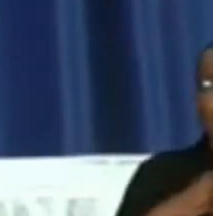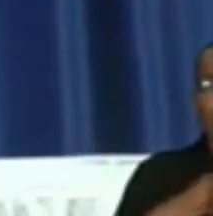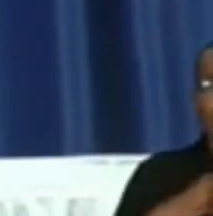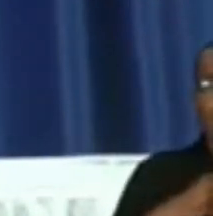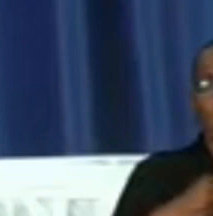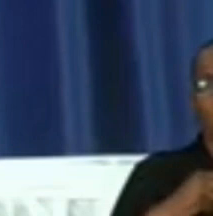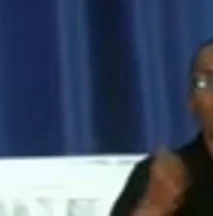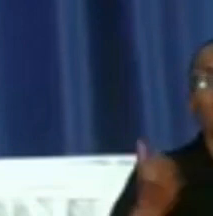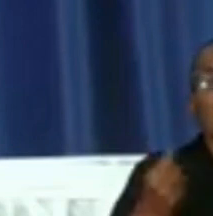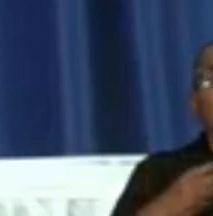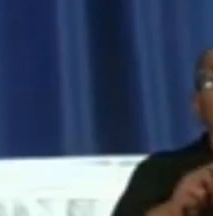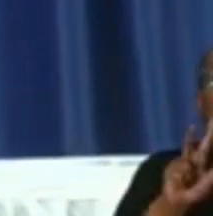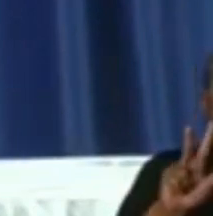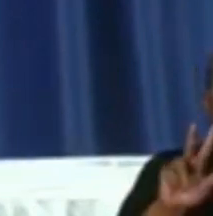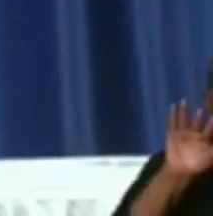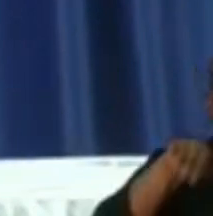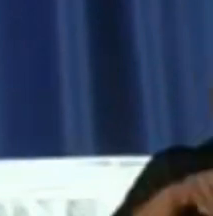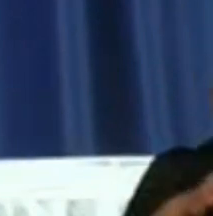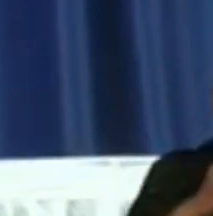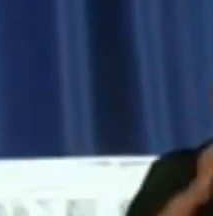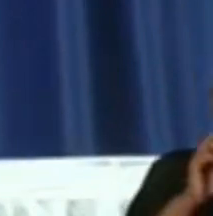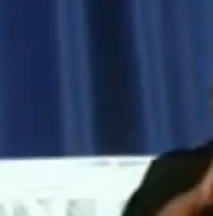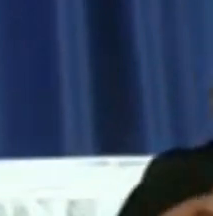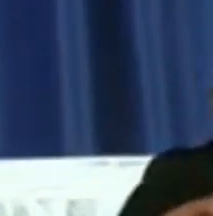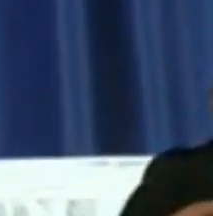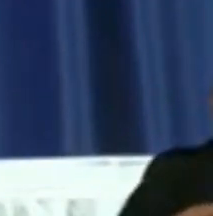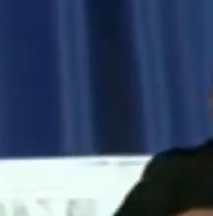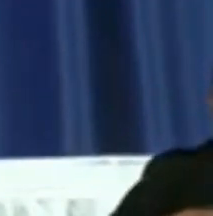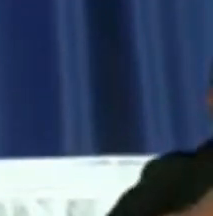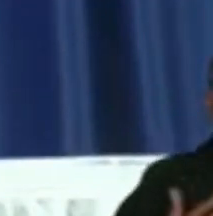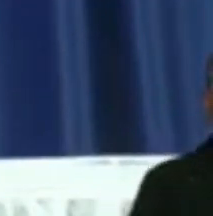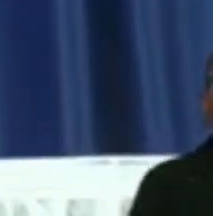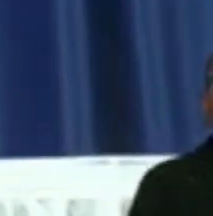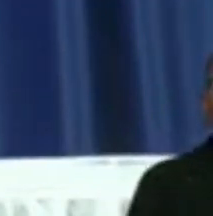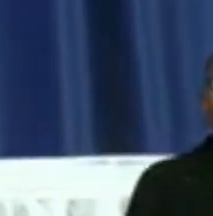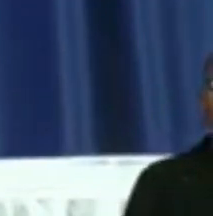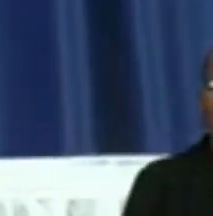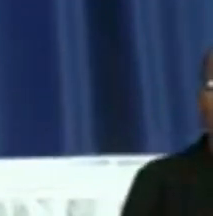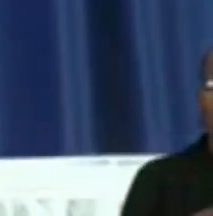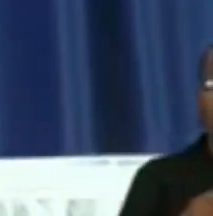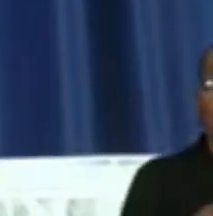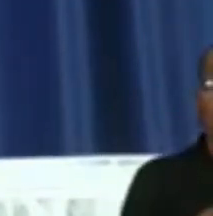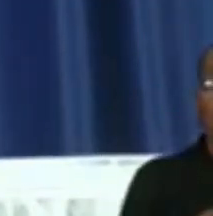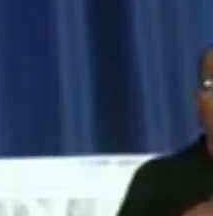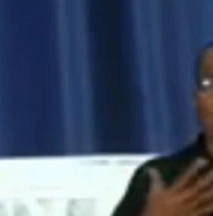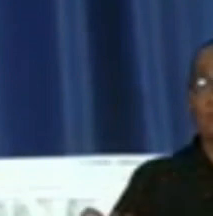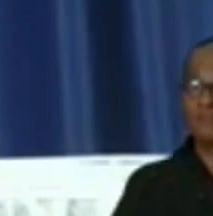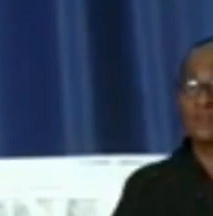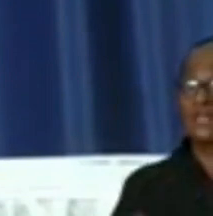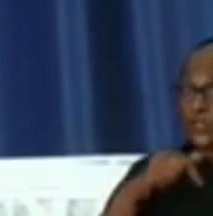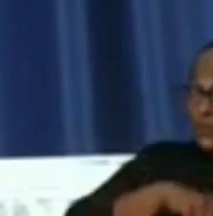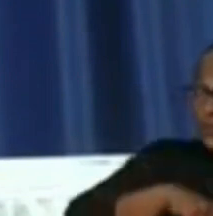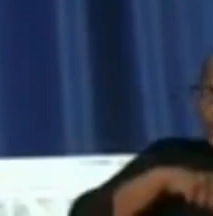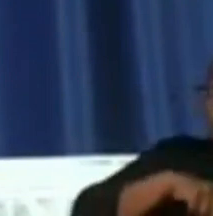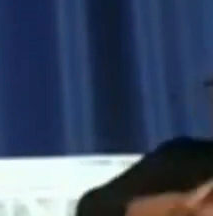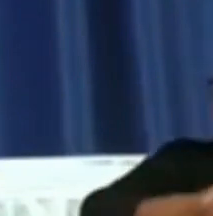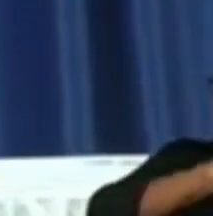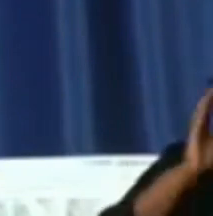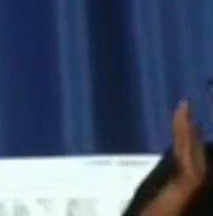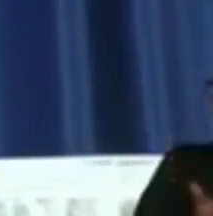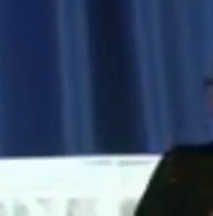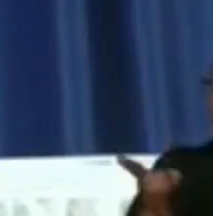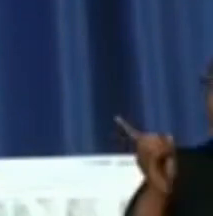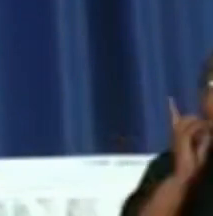in Wanica ziekenhuis, wat in het unit van het ziekenhuis nog is. Er zijn op dit moment in totaal